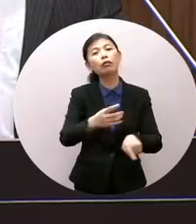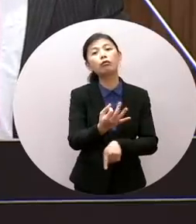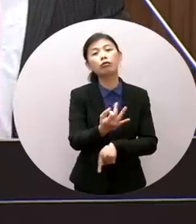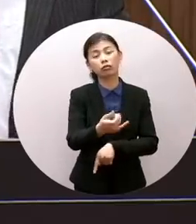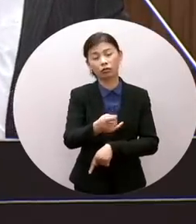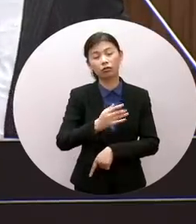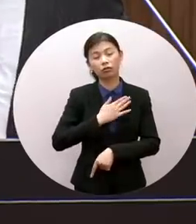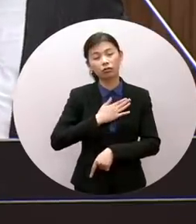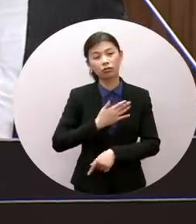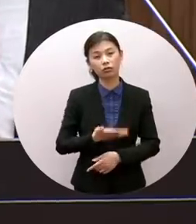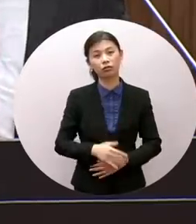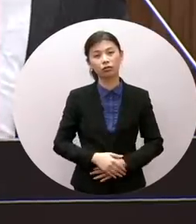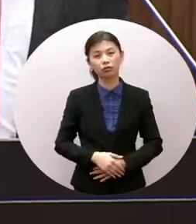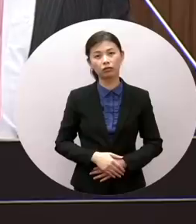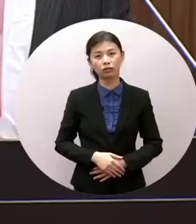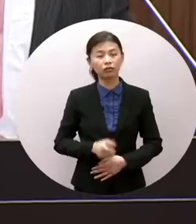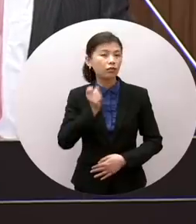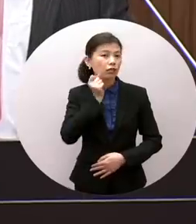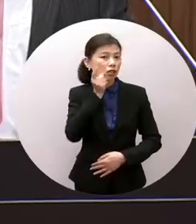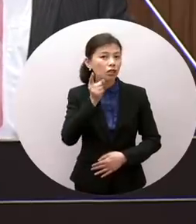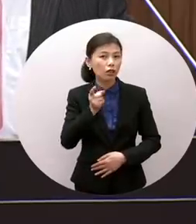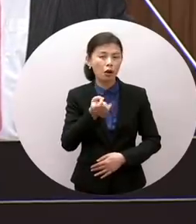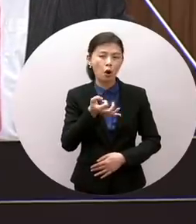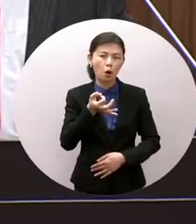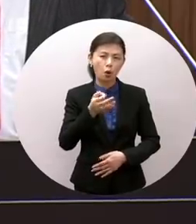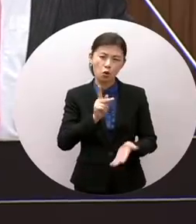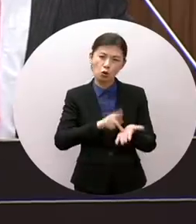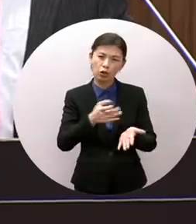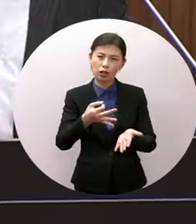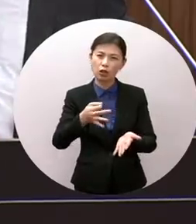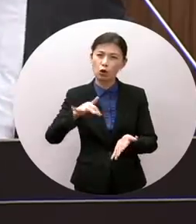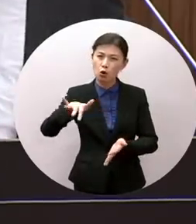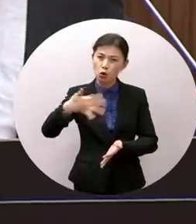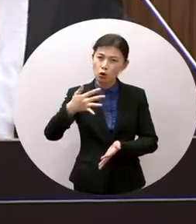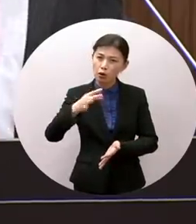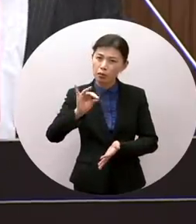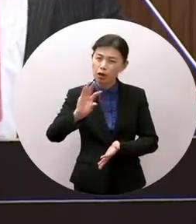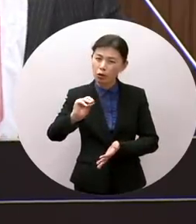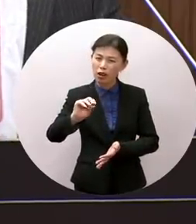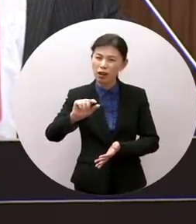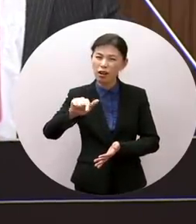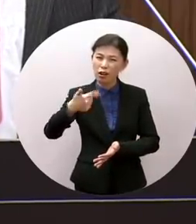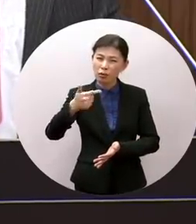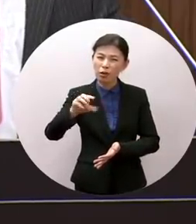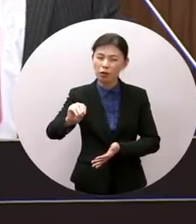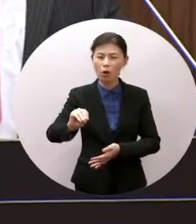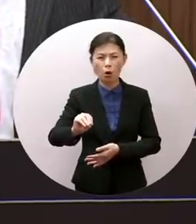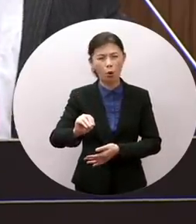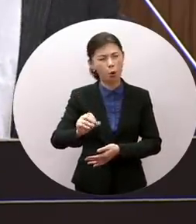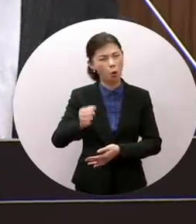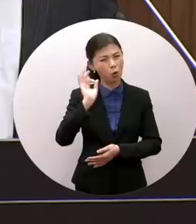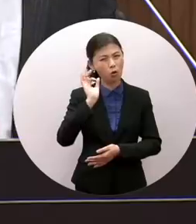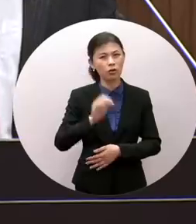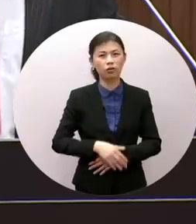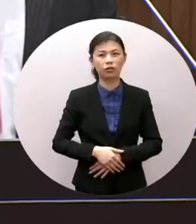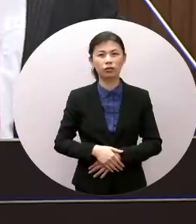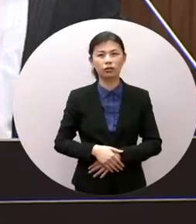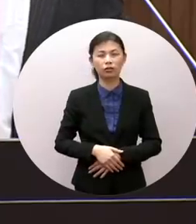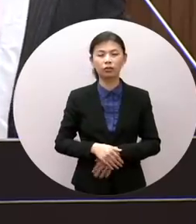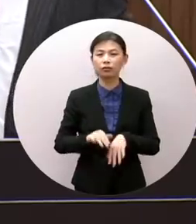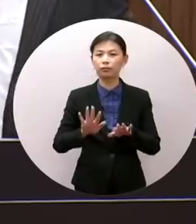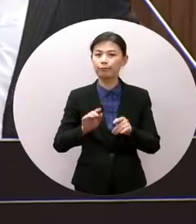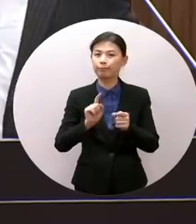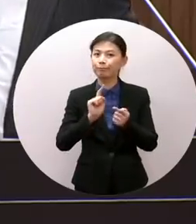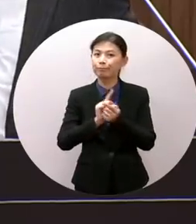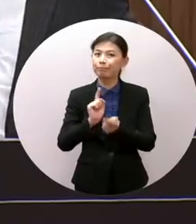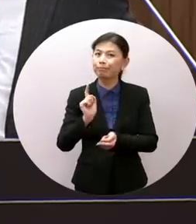300坪啊，所以一个月要500万的租金，这样任何餐厅都开不下去。那现在我们碰到